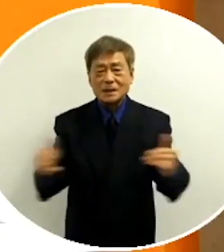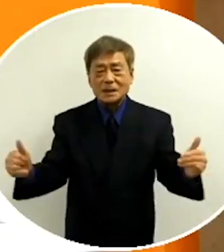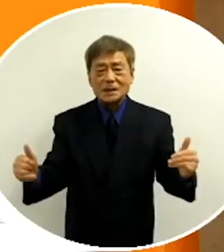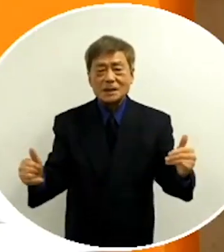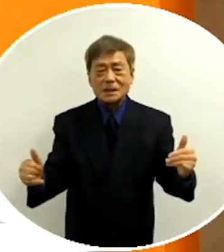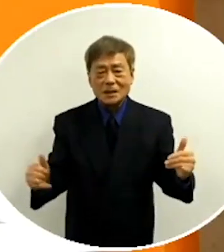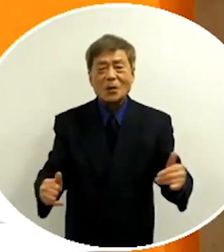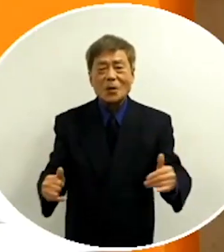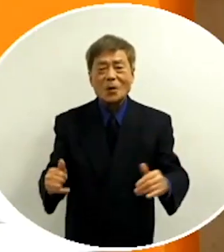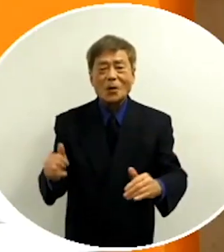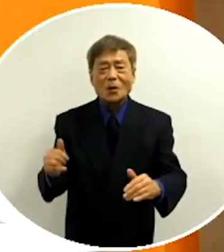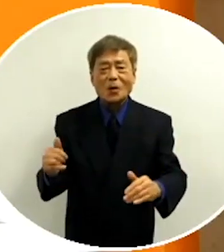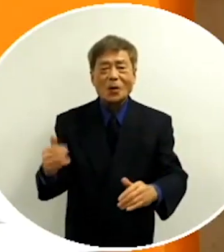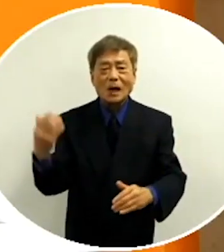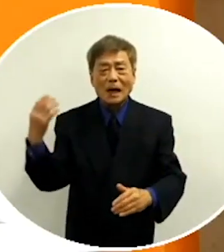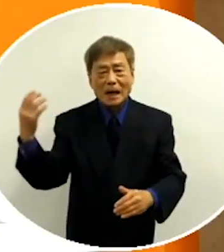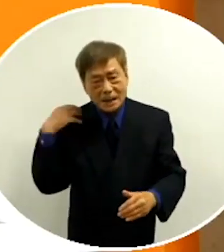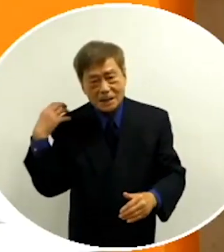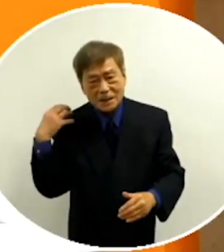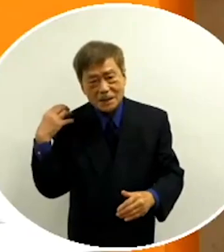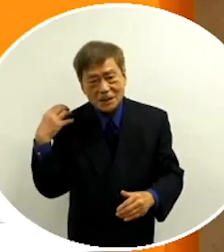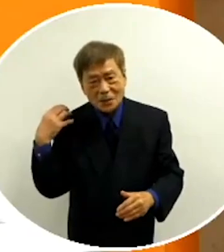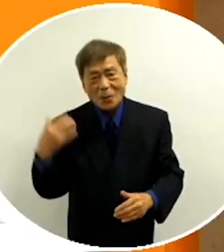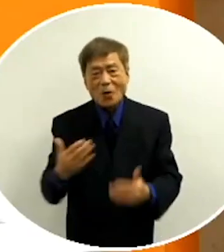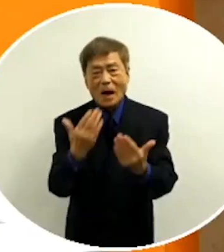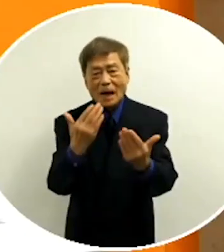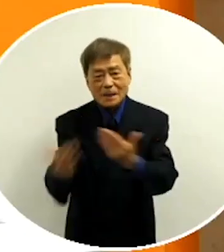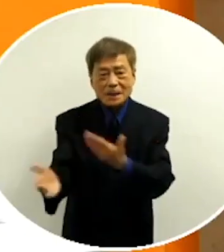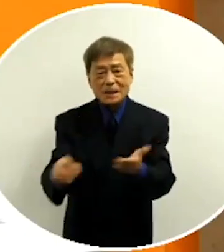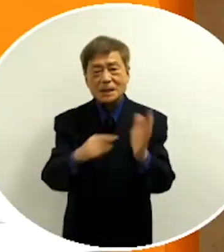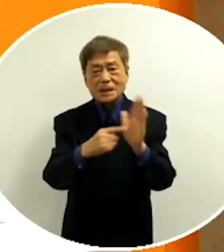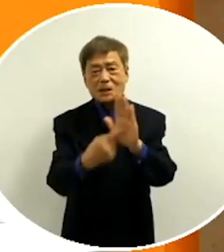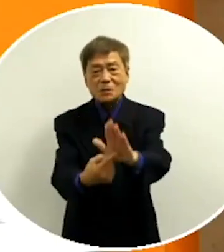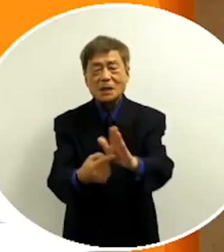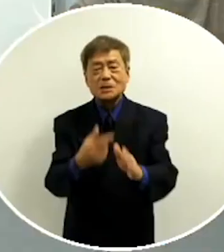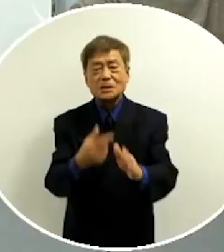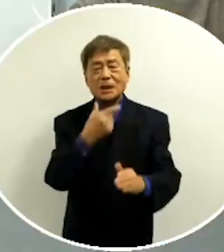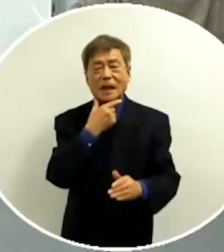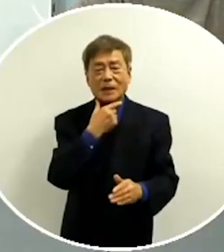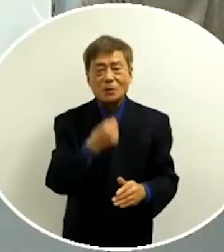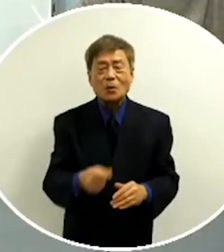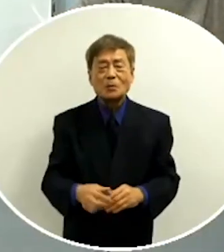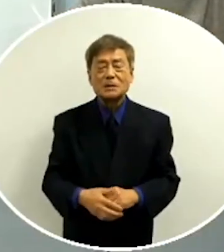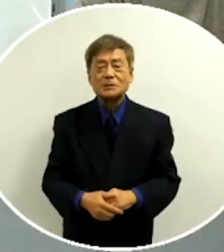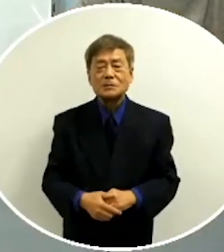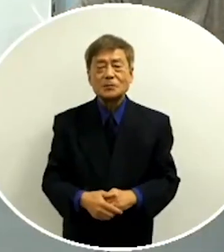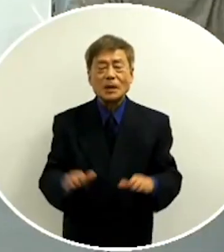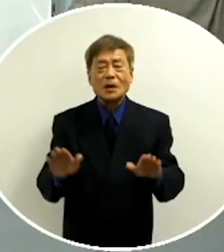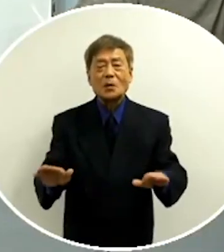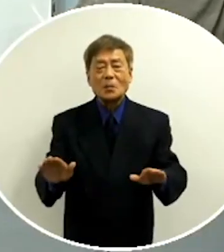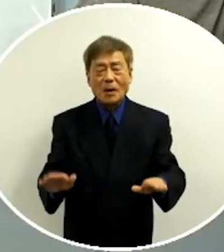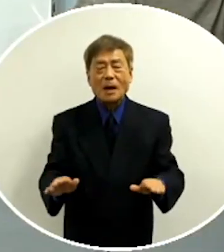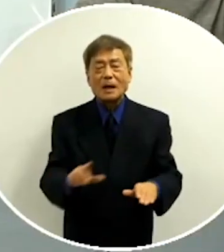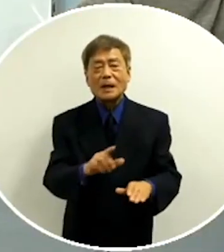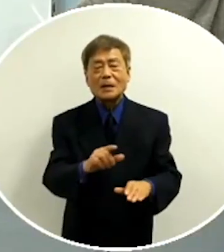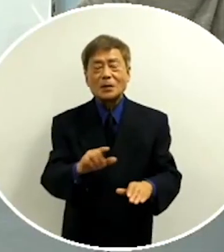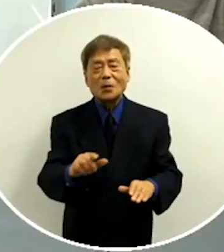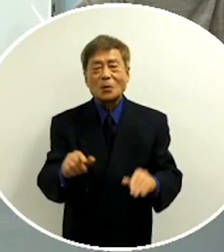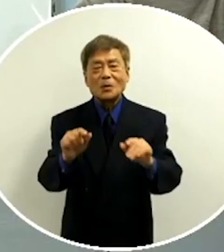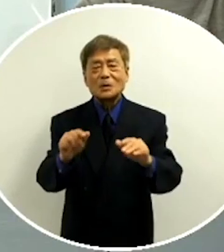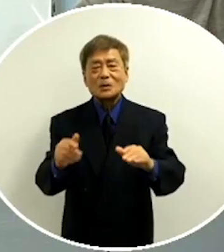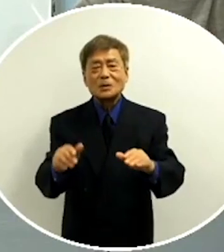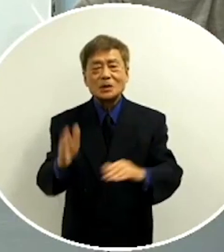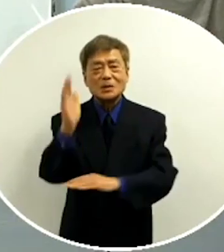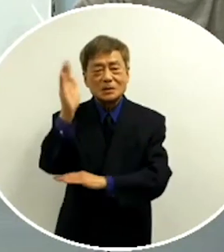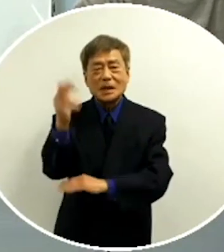大事にしたいと思っていますそして身内贔屓だったりフェアじゃないこととは